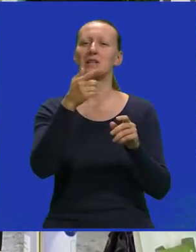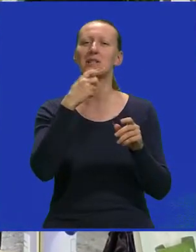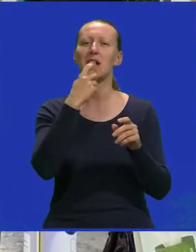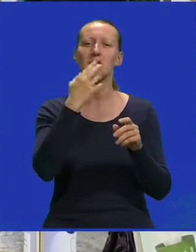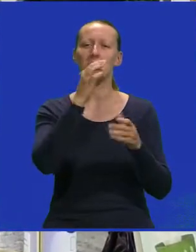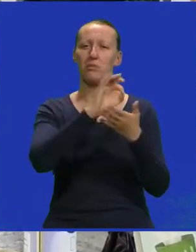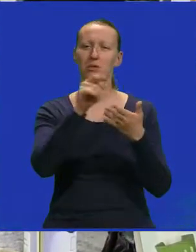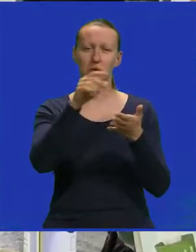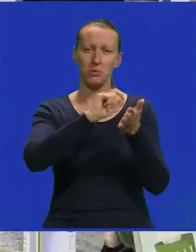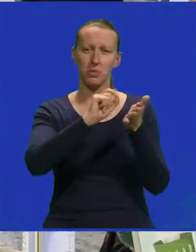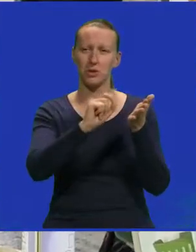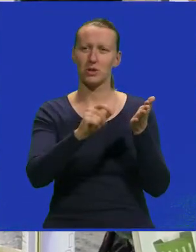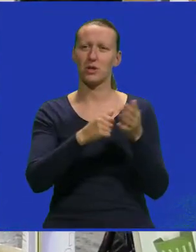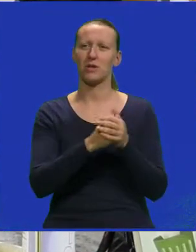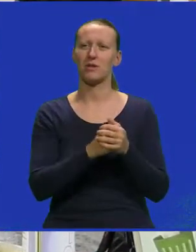reka da piše? Evo, tu piše.